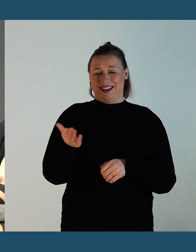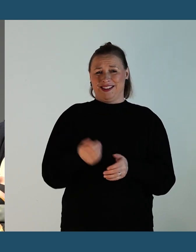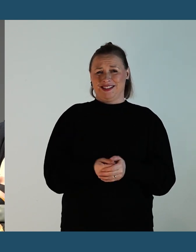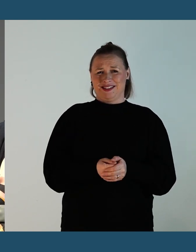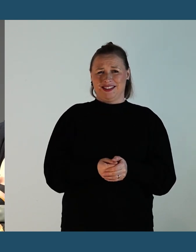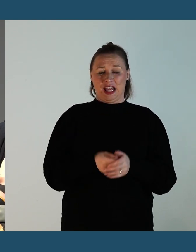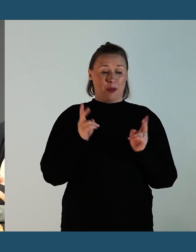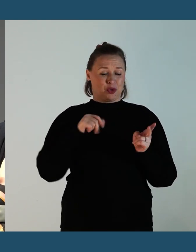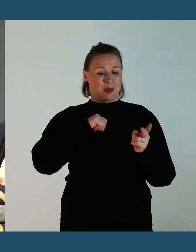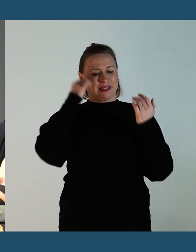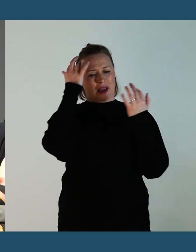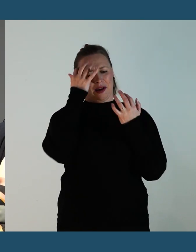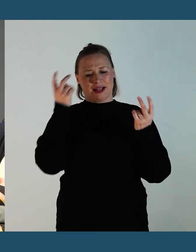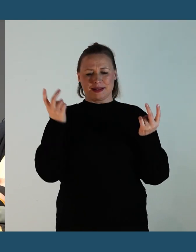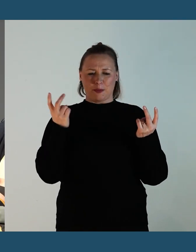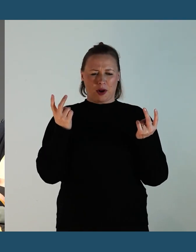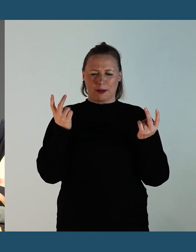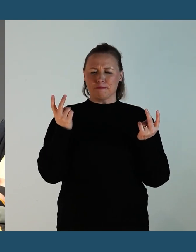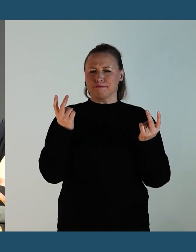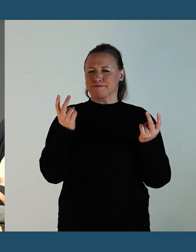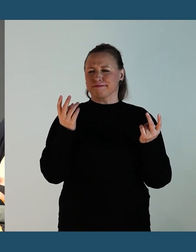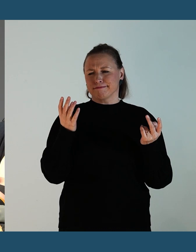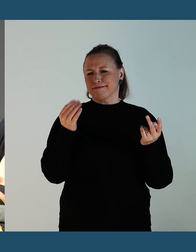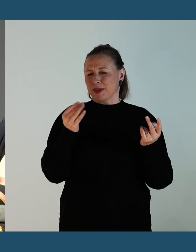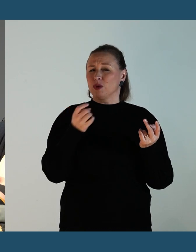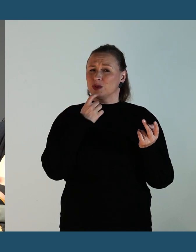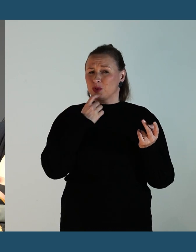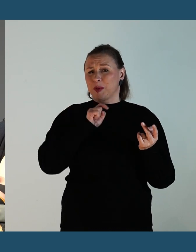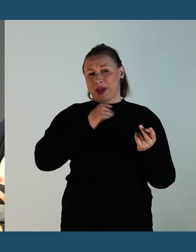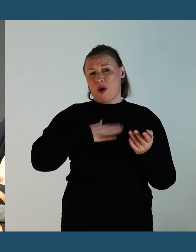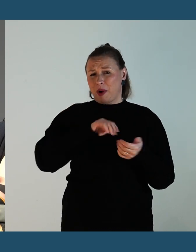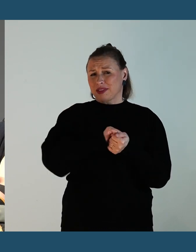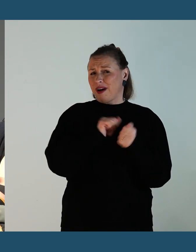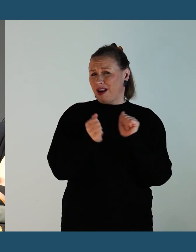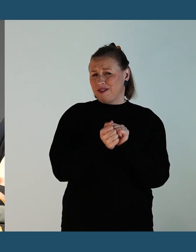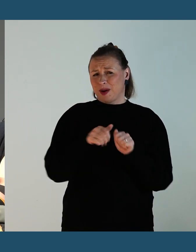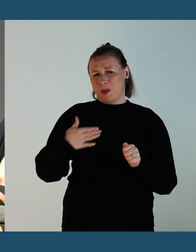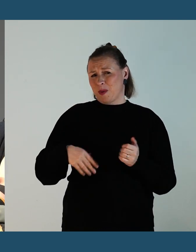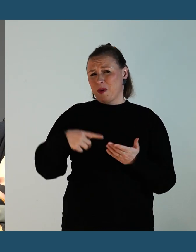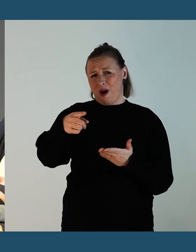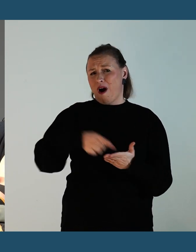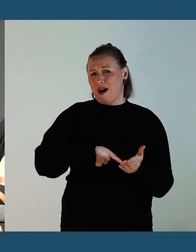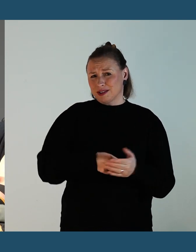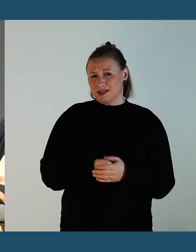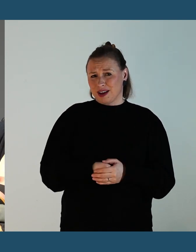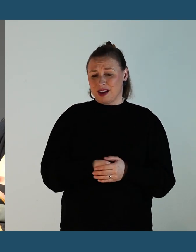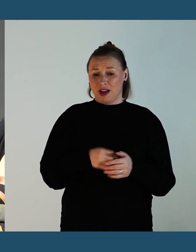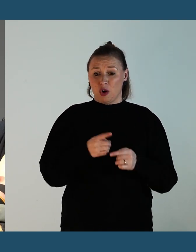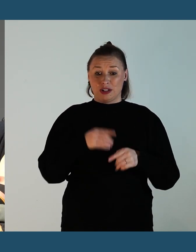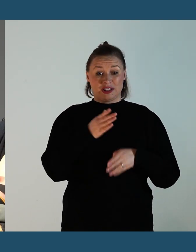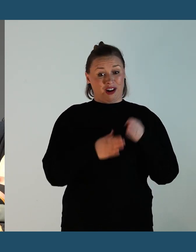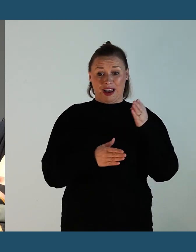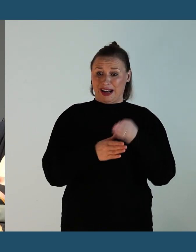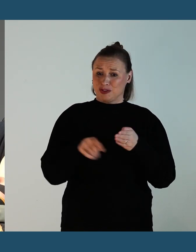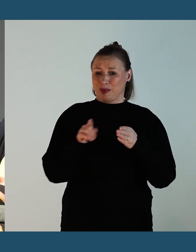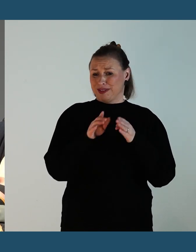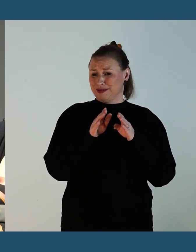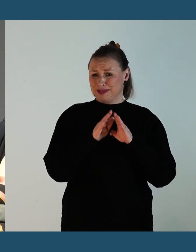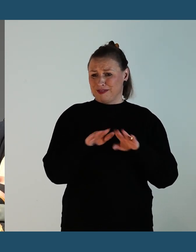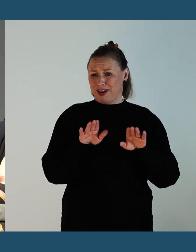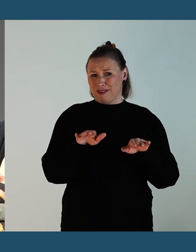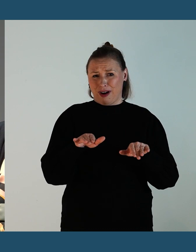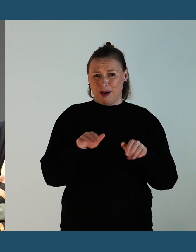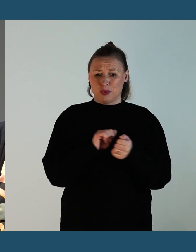Ajattelen myös itse, että kyllähän tämä meidän talvi on aivan erityinen haaste, että vaikka olisi miten rakennettu, niin sitten jos siinä on se lumikasa eikä